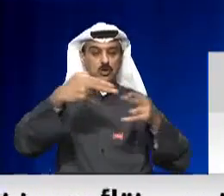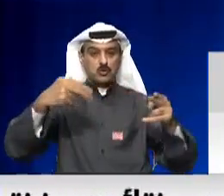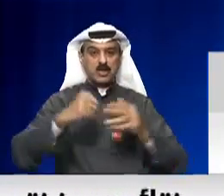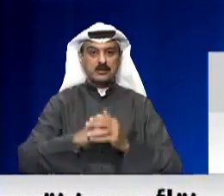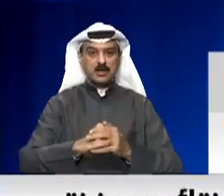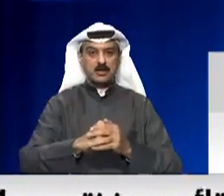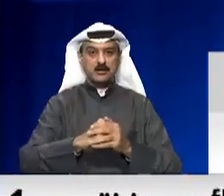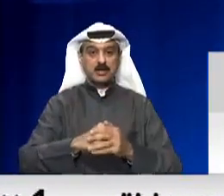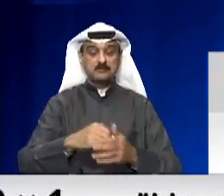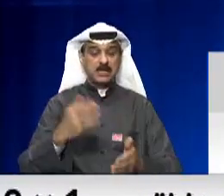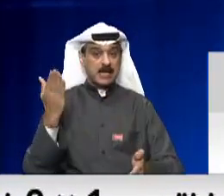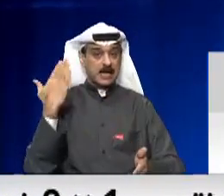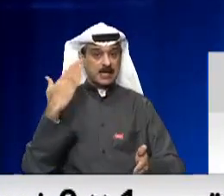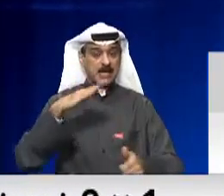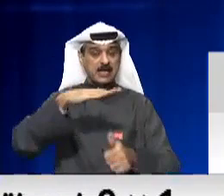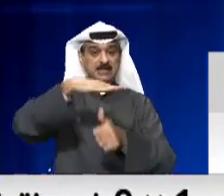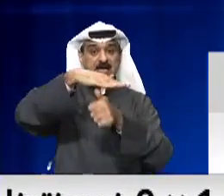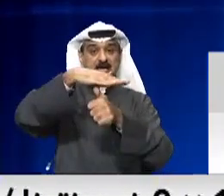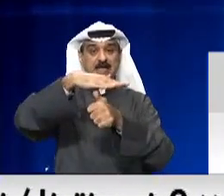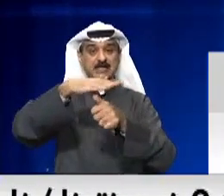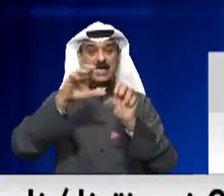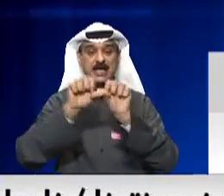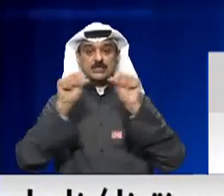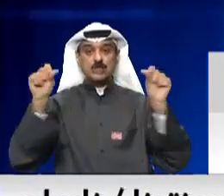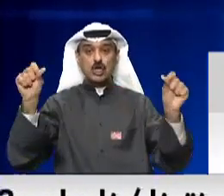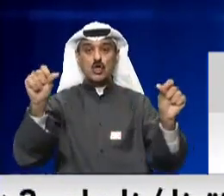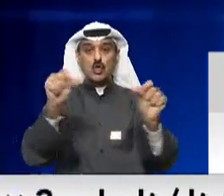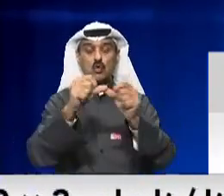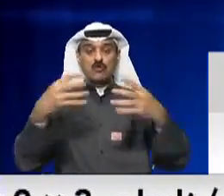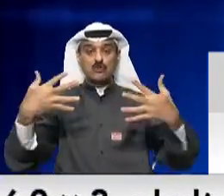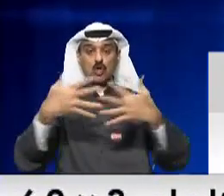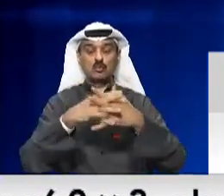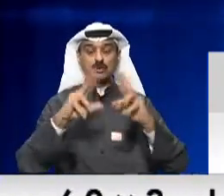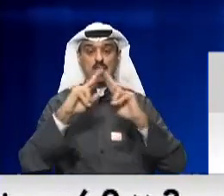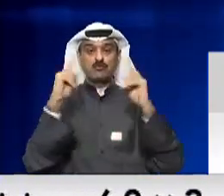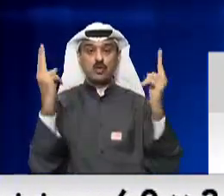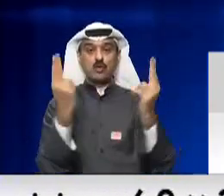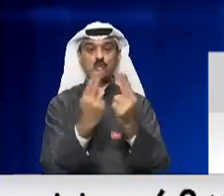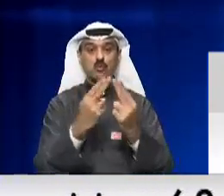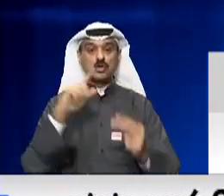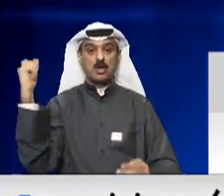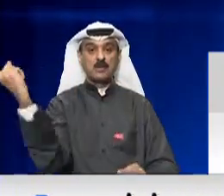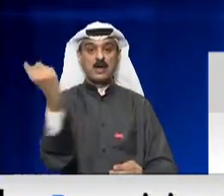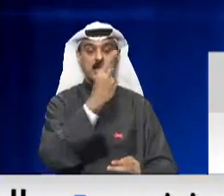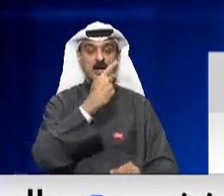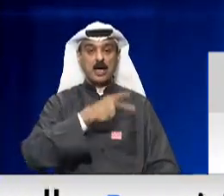ترأس وفد دولة الكويت المشارك في القمة العالمية للحكومات